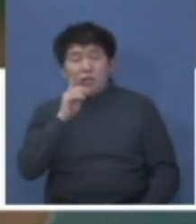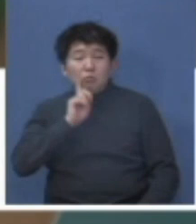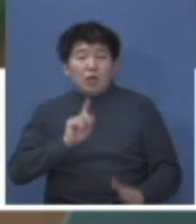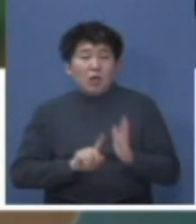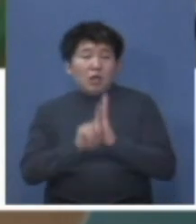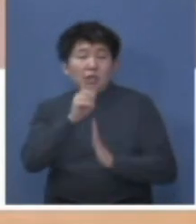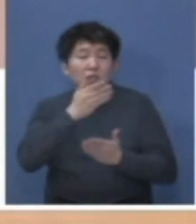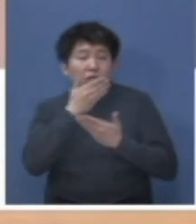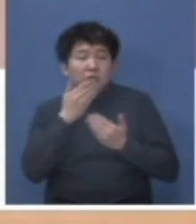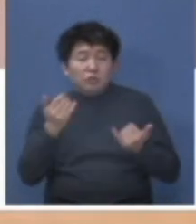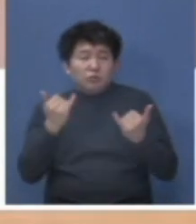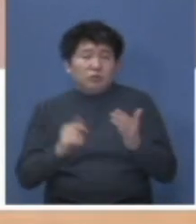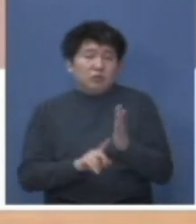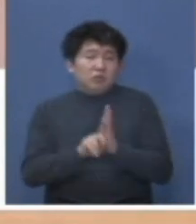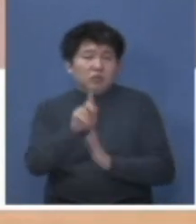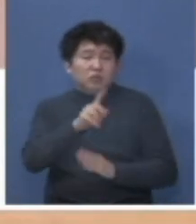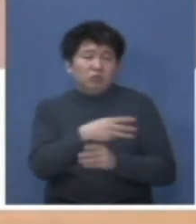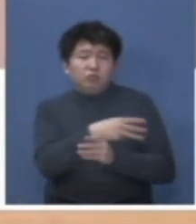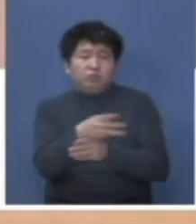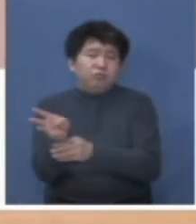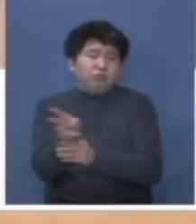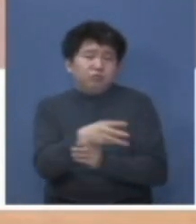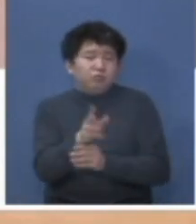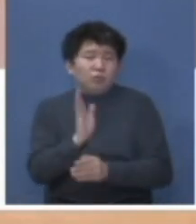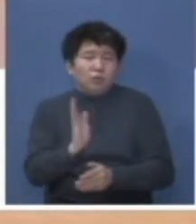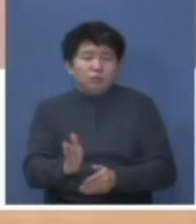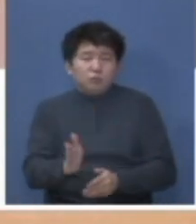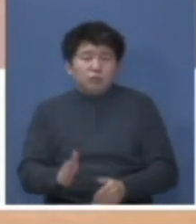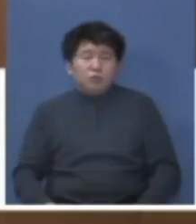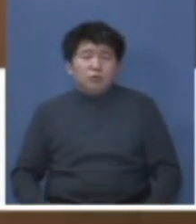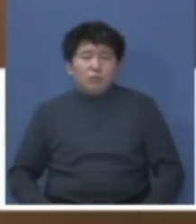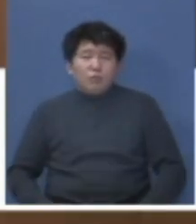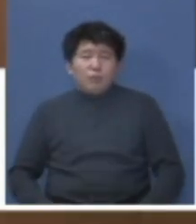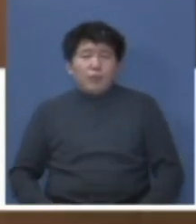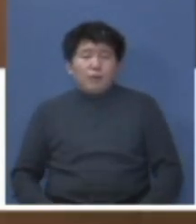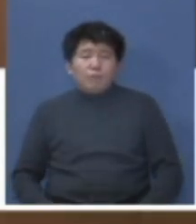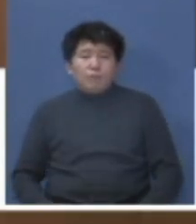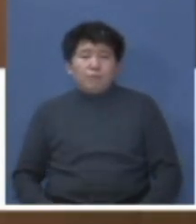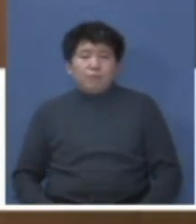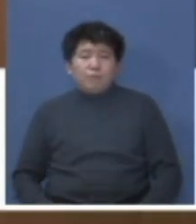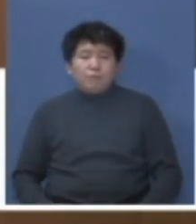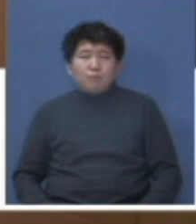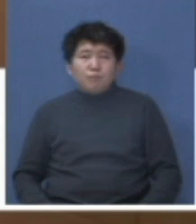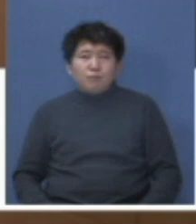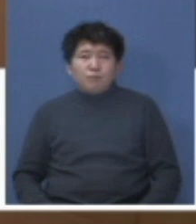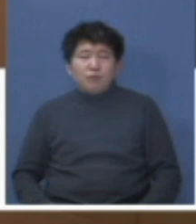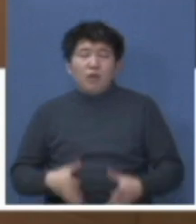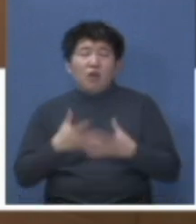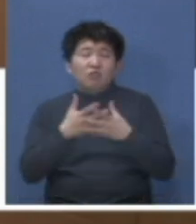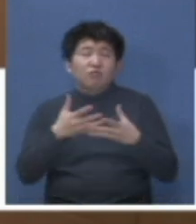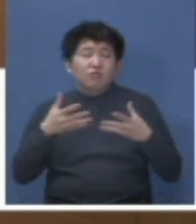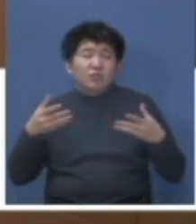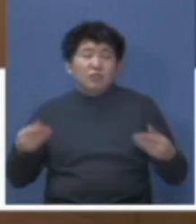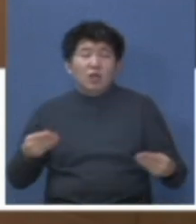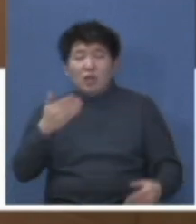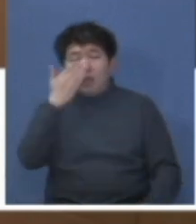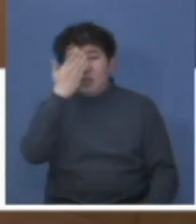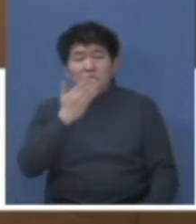қалынады. Арам шөптерді анықтауға арналған мониторингте қолға алынған. Көктемгі жазғы зерттеулерде